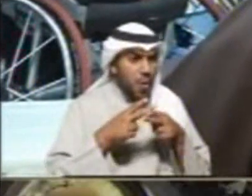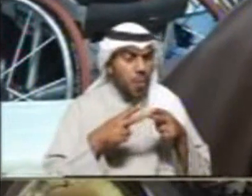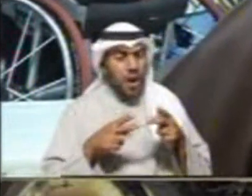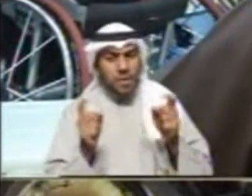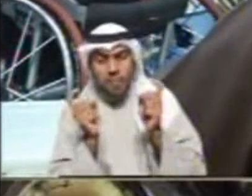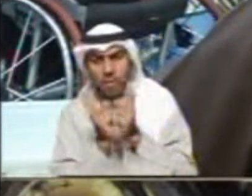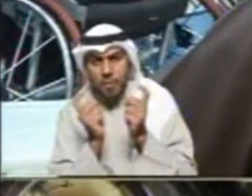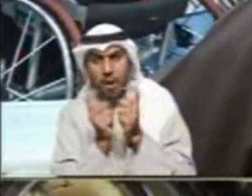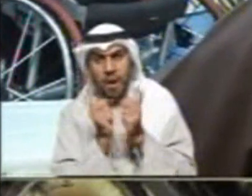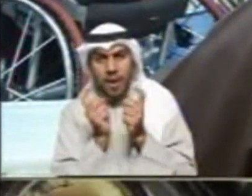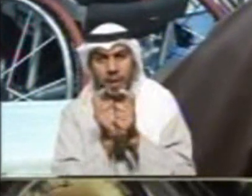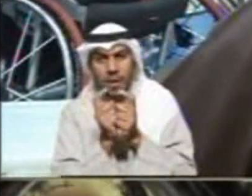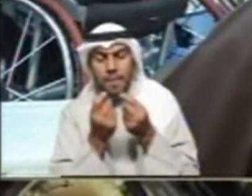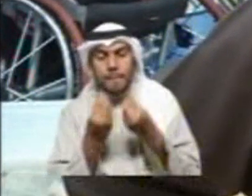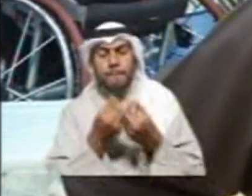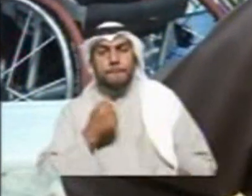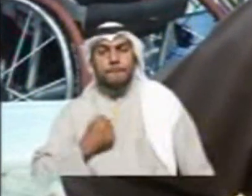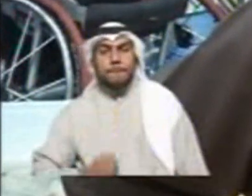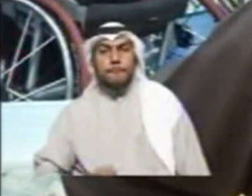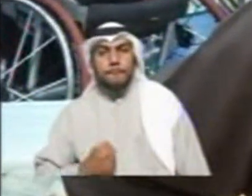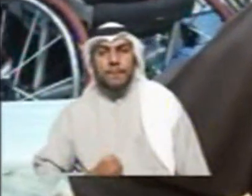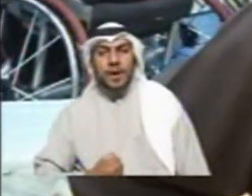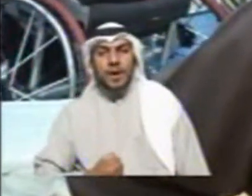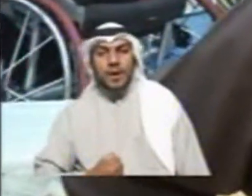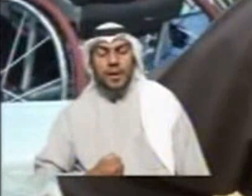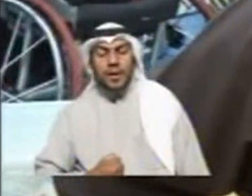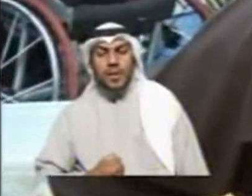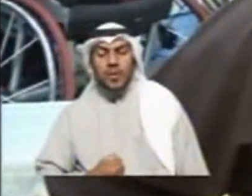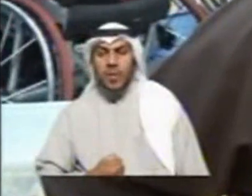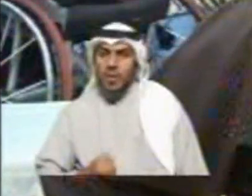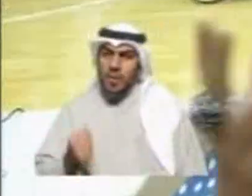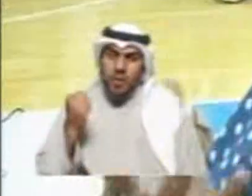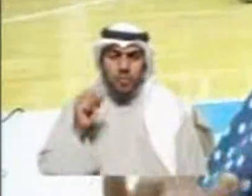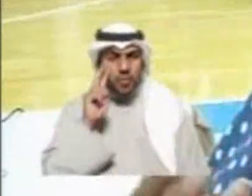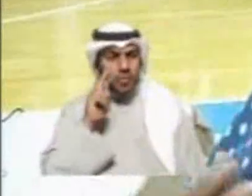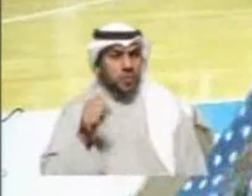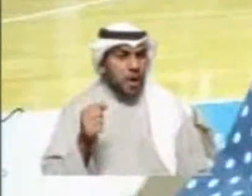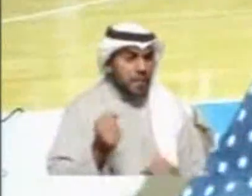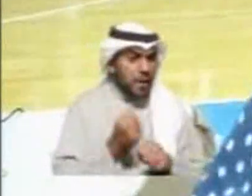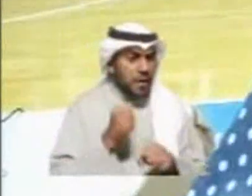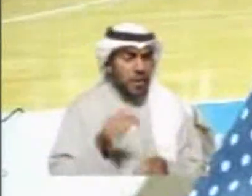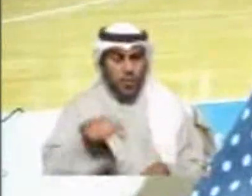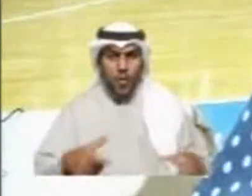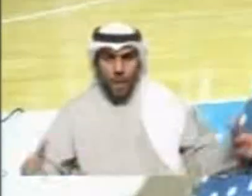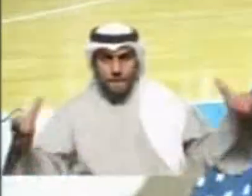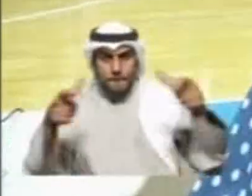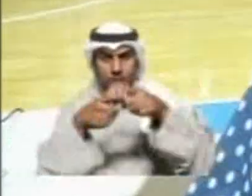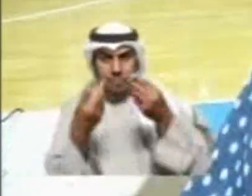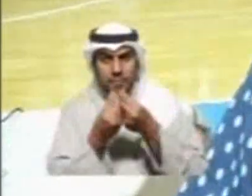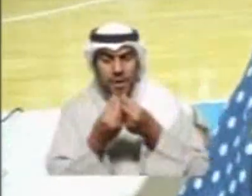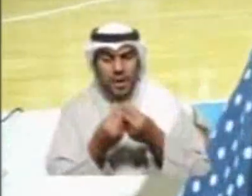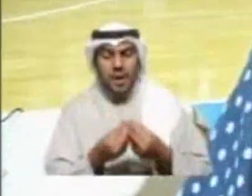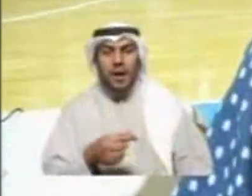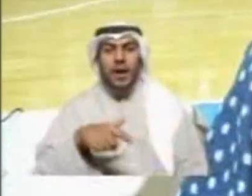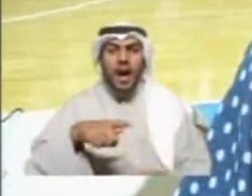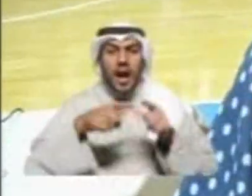مباراة الأولى مع منتخب البحرين وقدم مستوى يعني رائع. اجتمعنا اليوم الدول الست